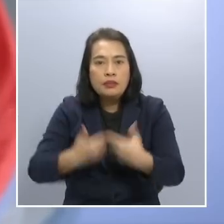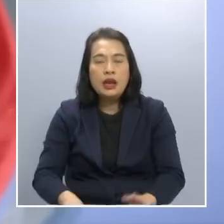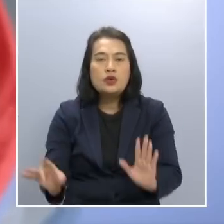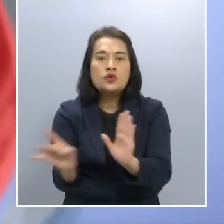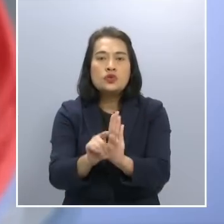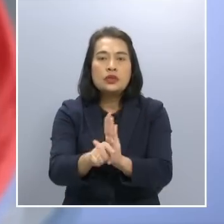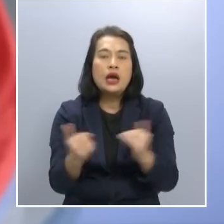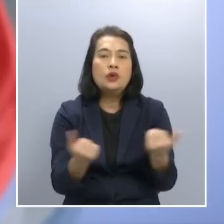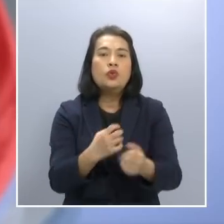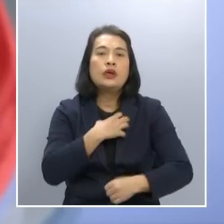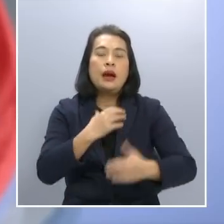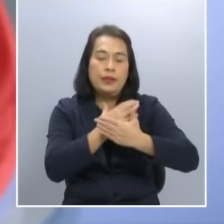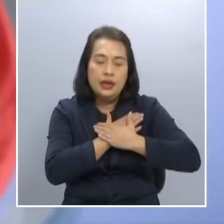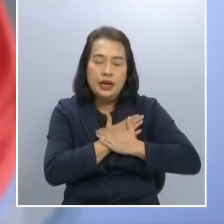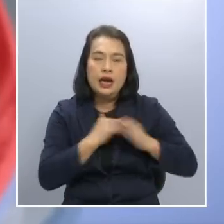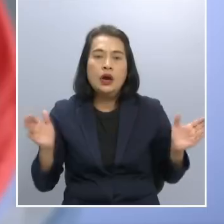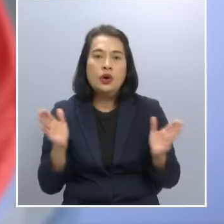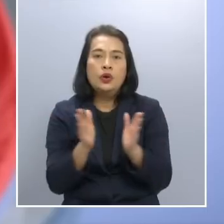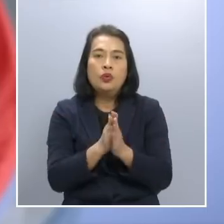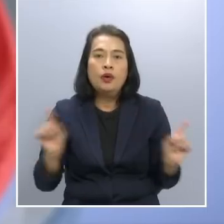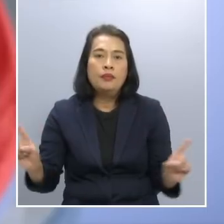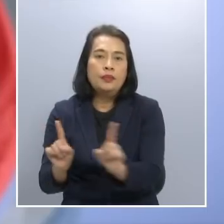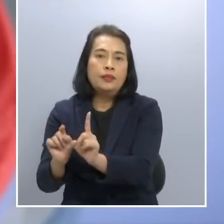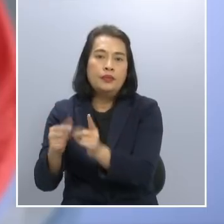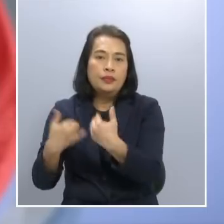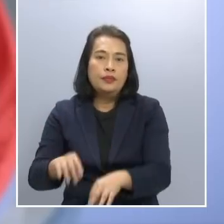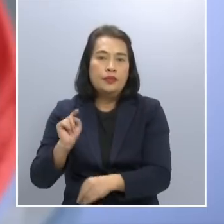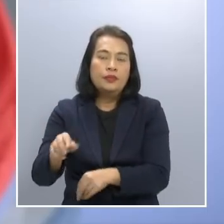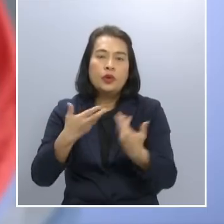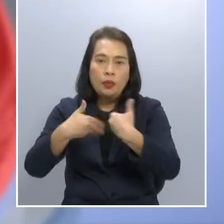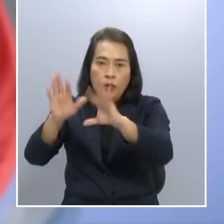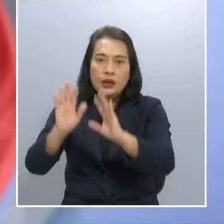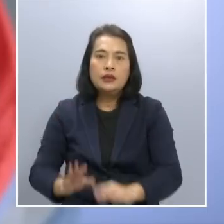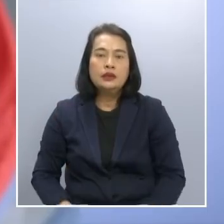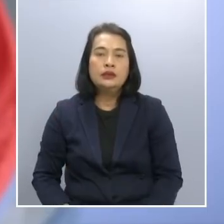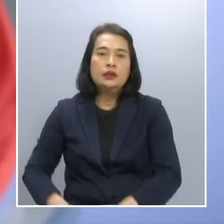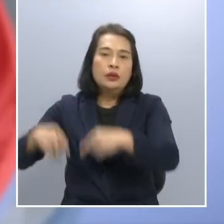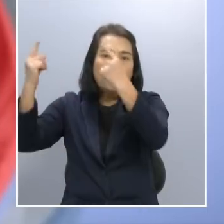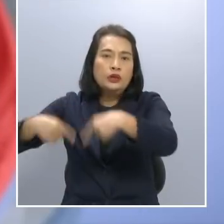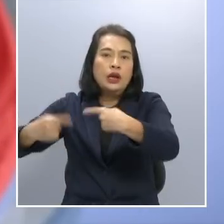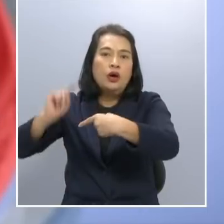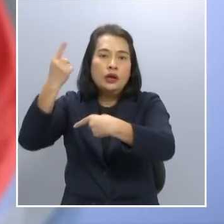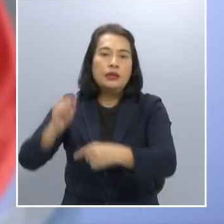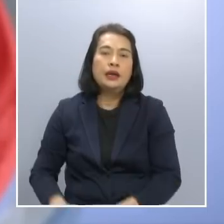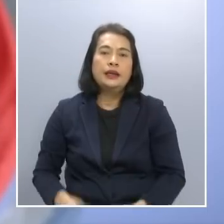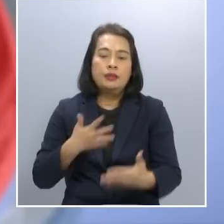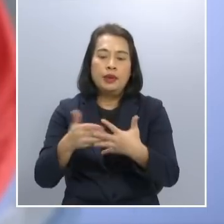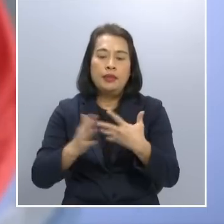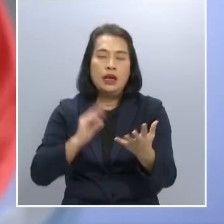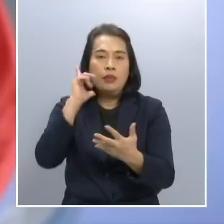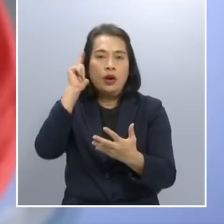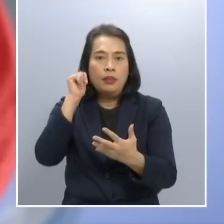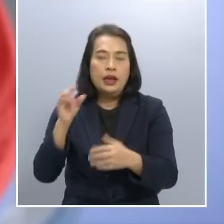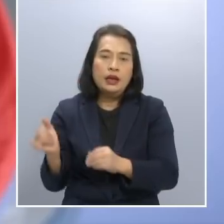จะกลับไปรักกับเขาพ่อแม่ก็ต้องปล่อยพอกลับไปหาเขาในวันที่ทะเลาะกันไม่เป็นไรพ่อแม่ให้หนูซบ